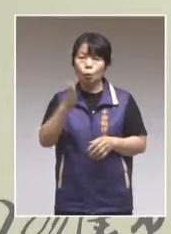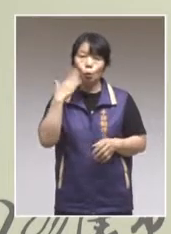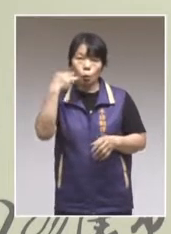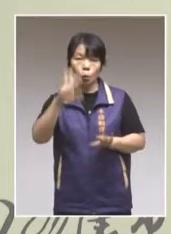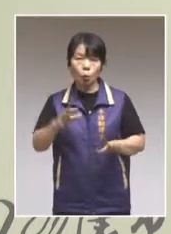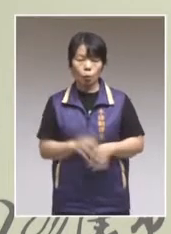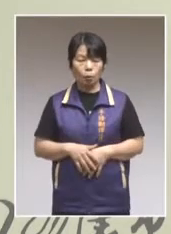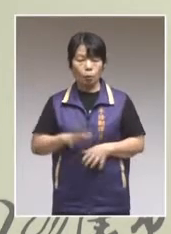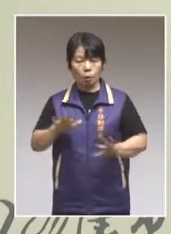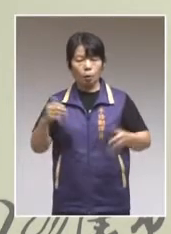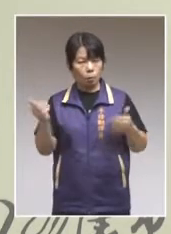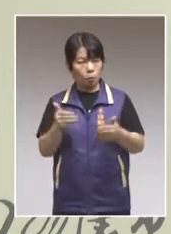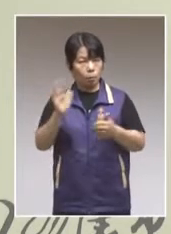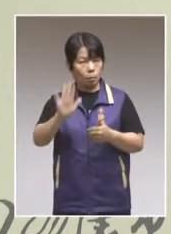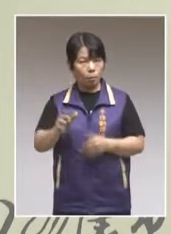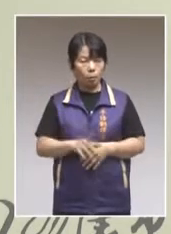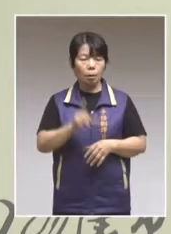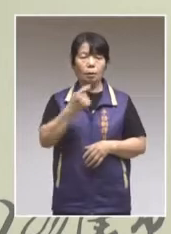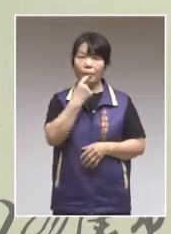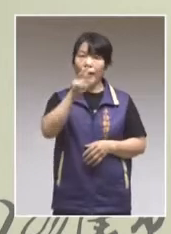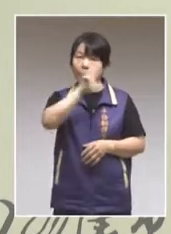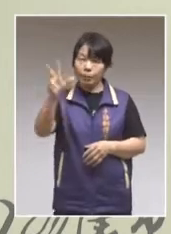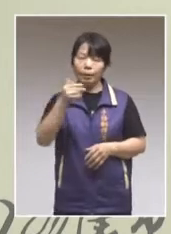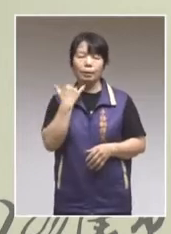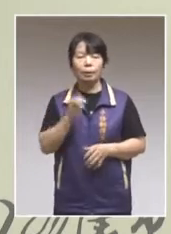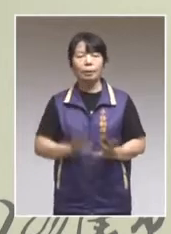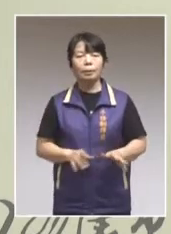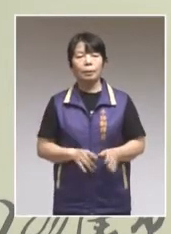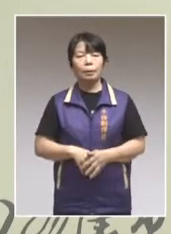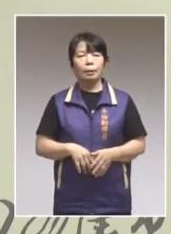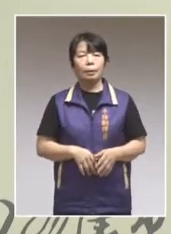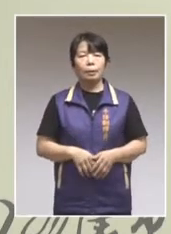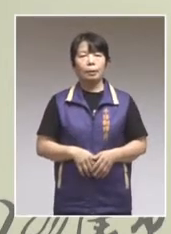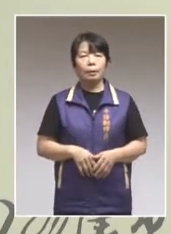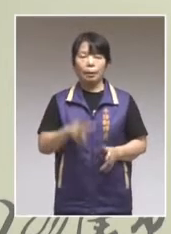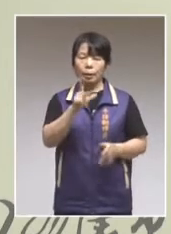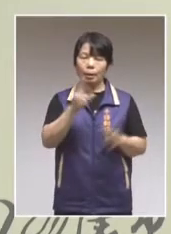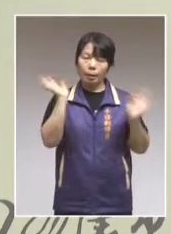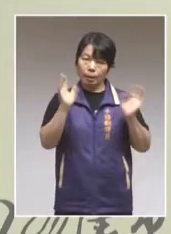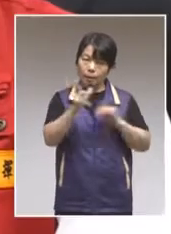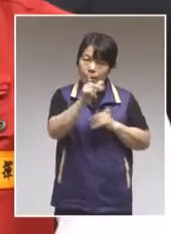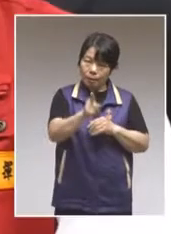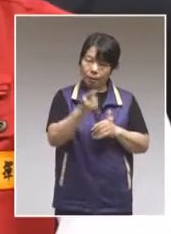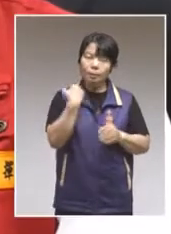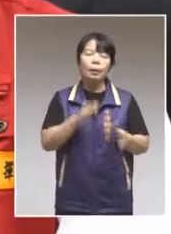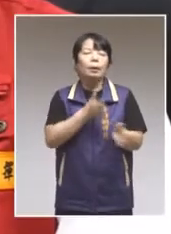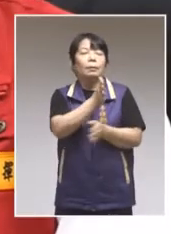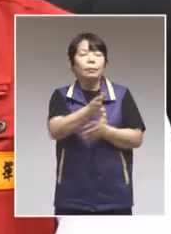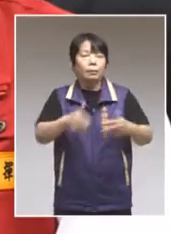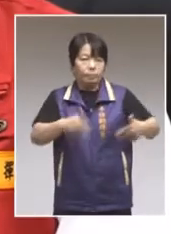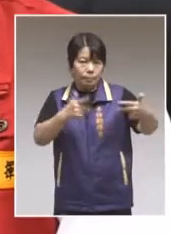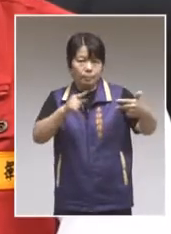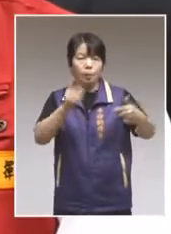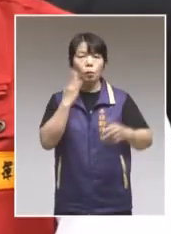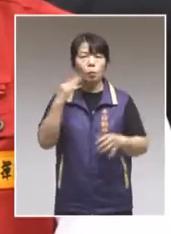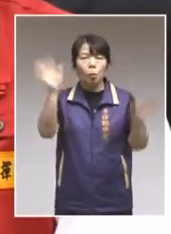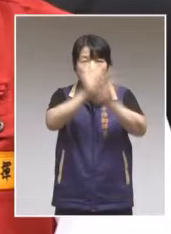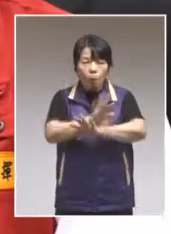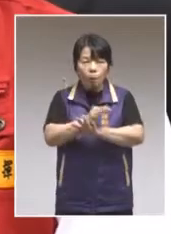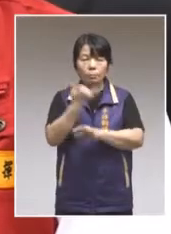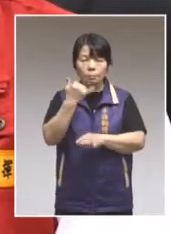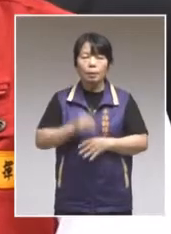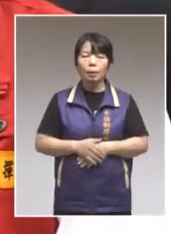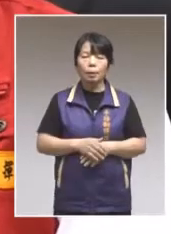上班的时间，那你就问我们的专责儿科那在晚上的时候你就打电话到我们的居家照护中